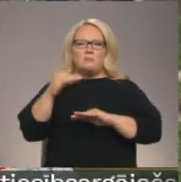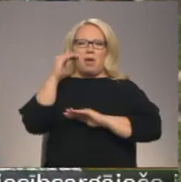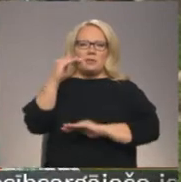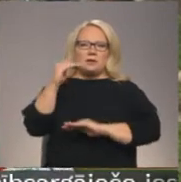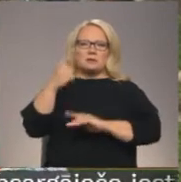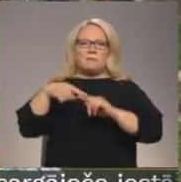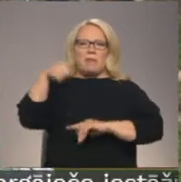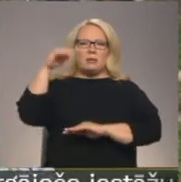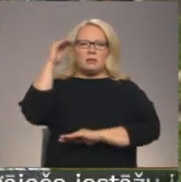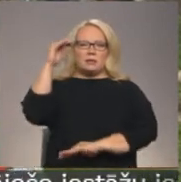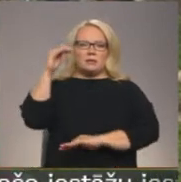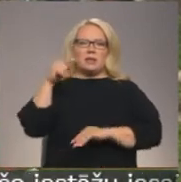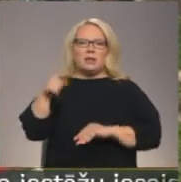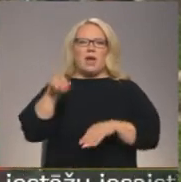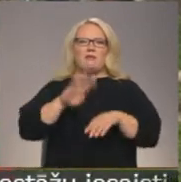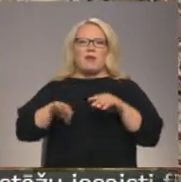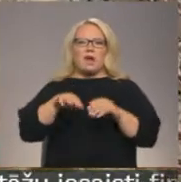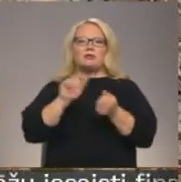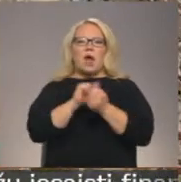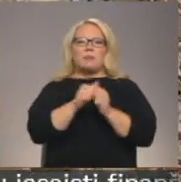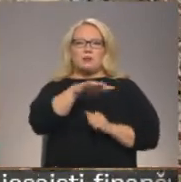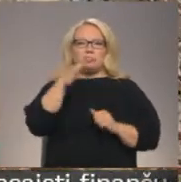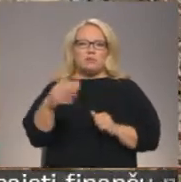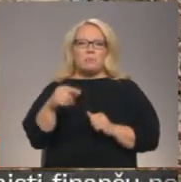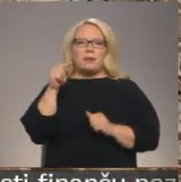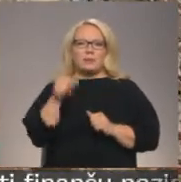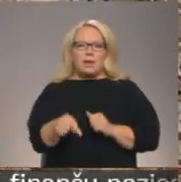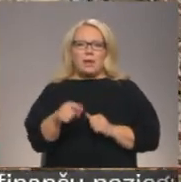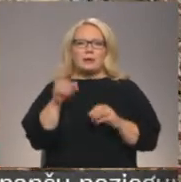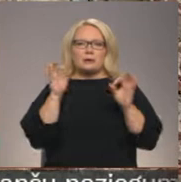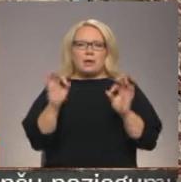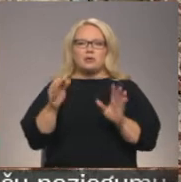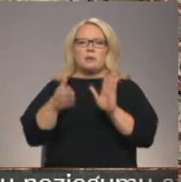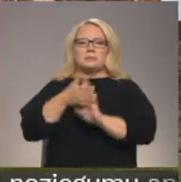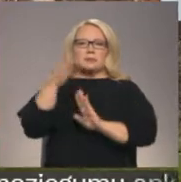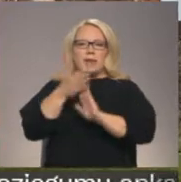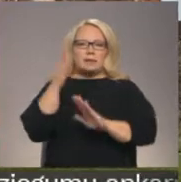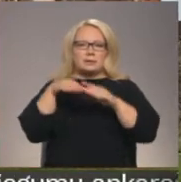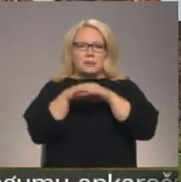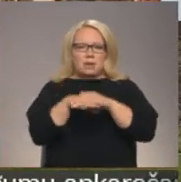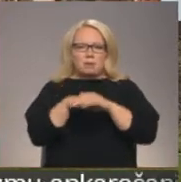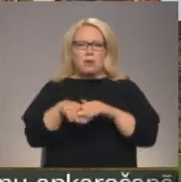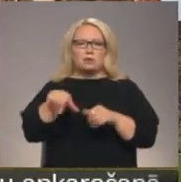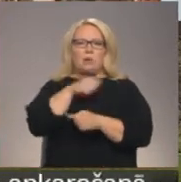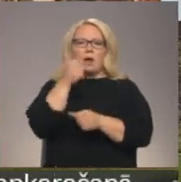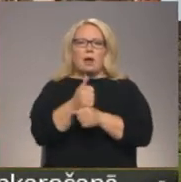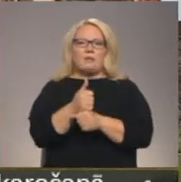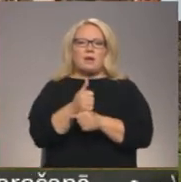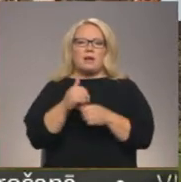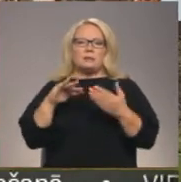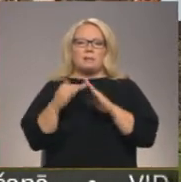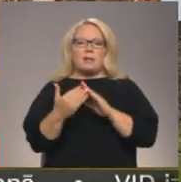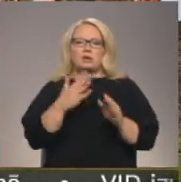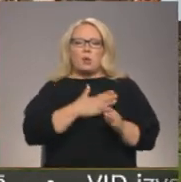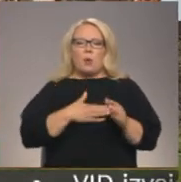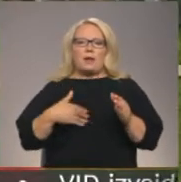tad, tur jau principā tā ir vienkārši akmeņu čupiņa palikusi. Šeit tiešām ir sienas saglabājušās, un pat no galvenās pils